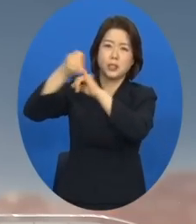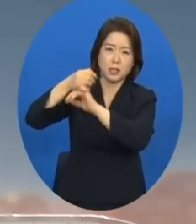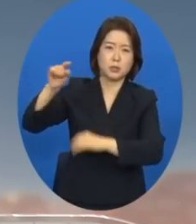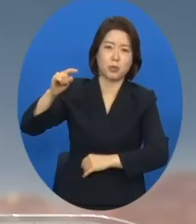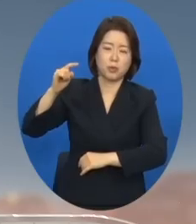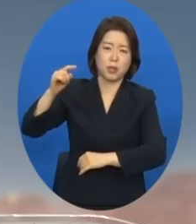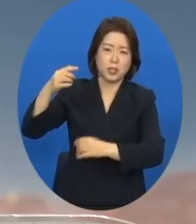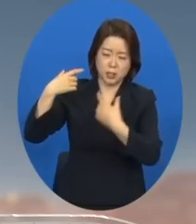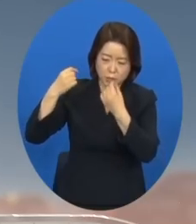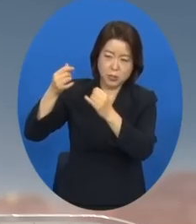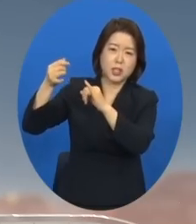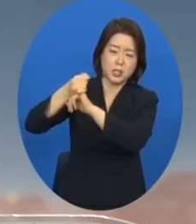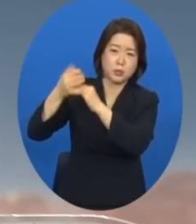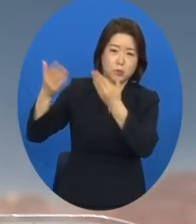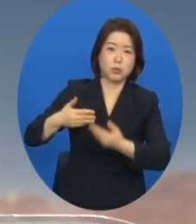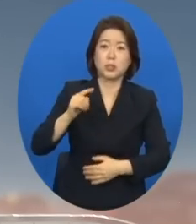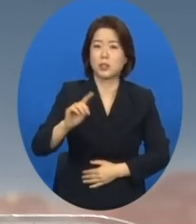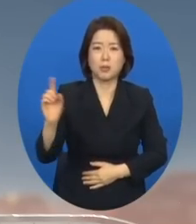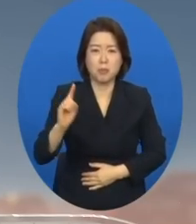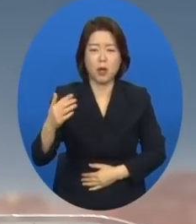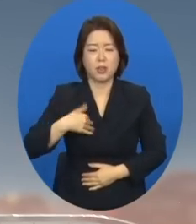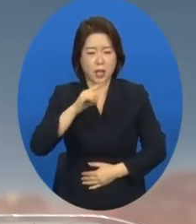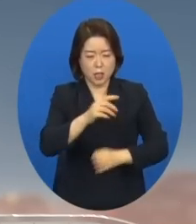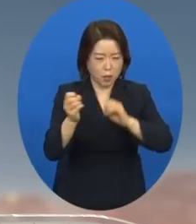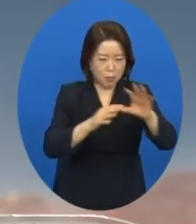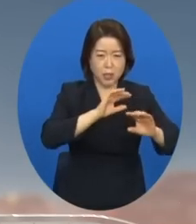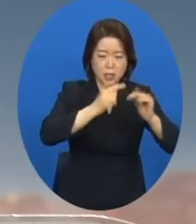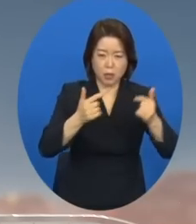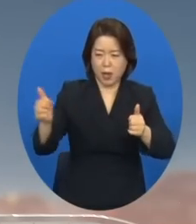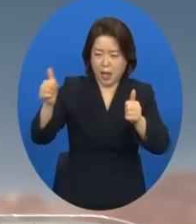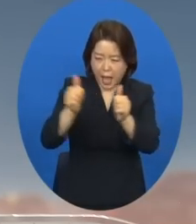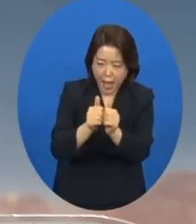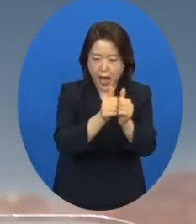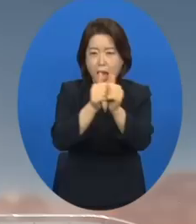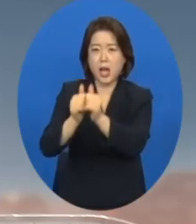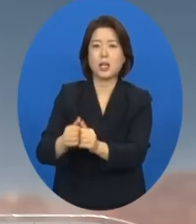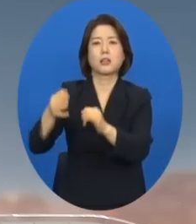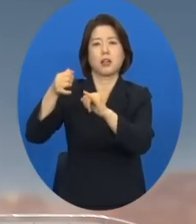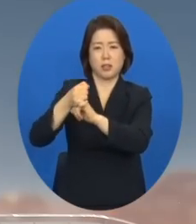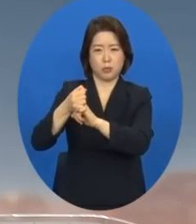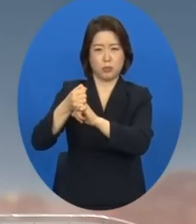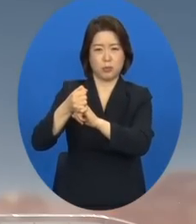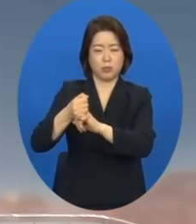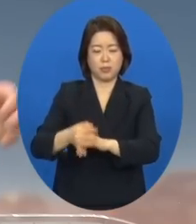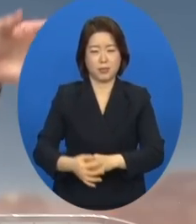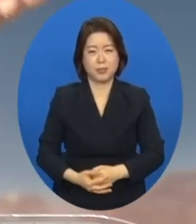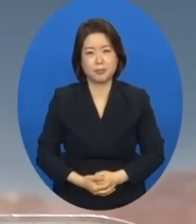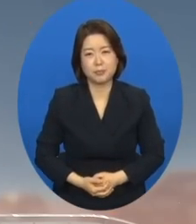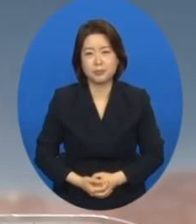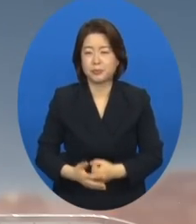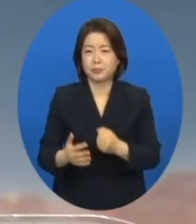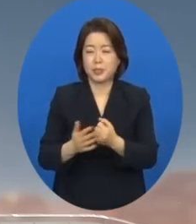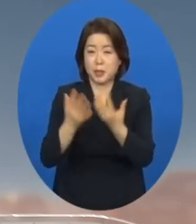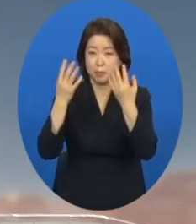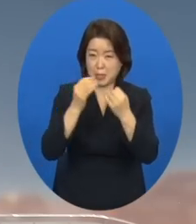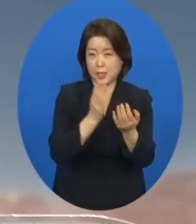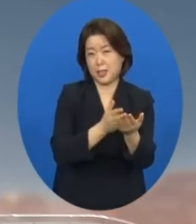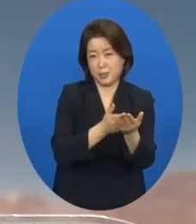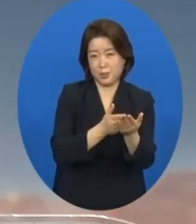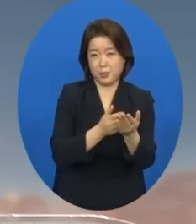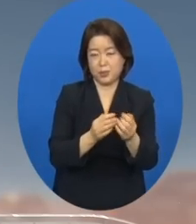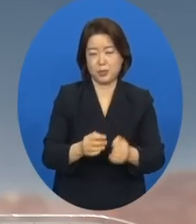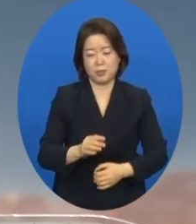약속을 주셨는데 그것이 내가 너를 버리지 않겠다 함께 하겠다는 약속입니다 그래서 많은 뉴스들